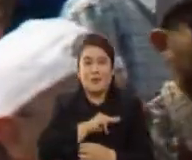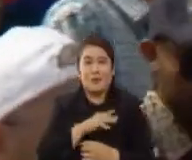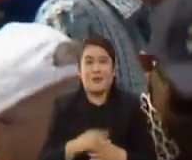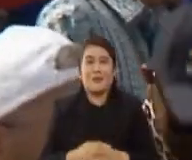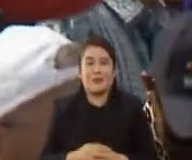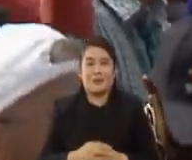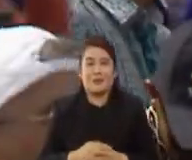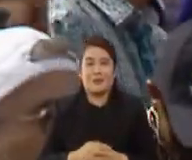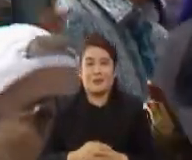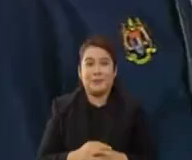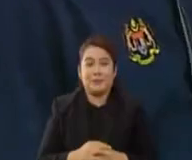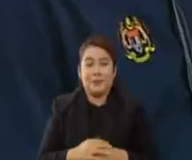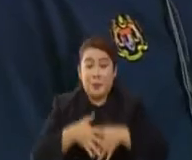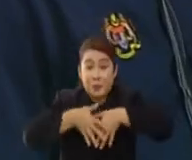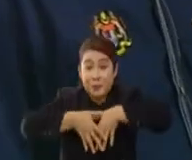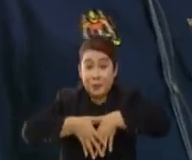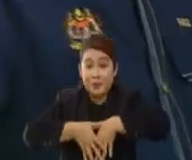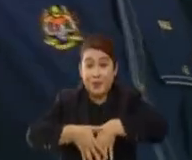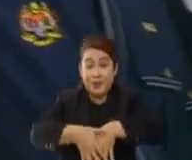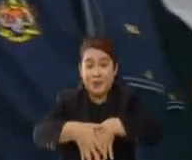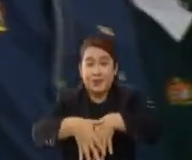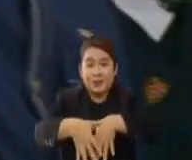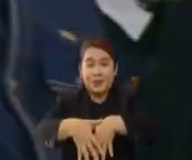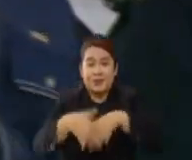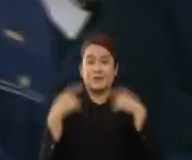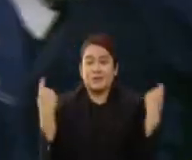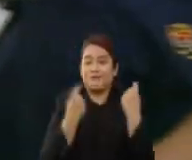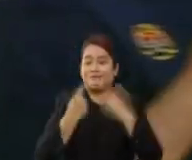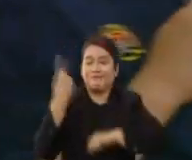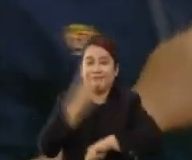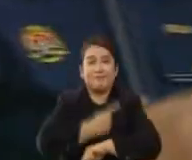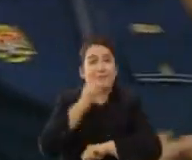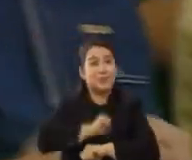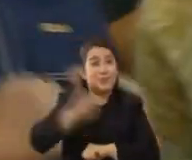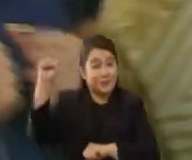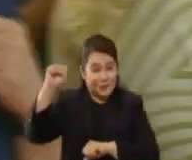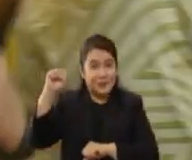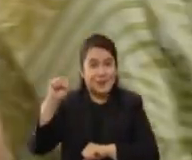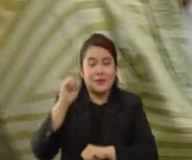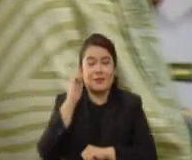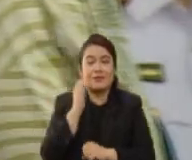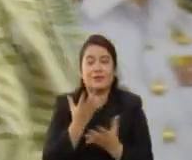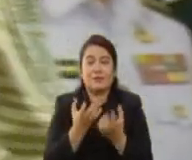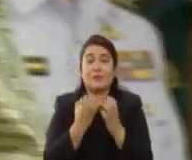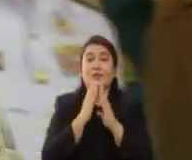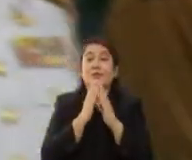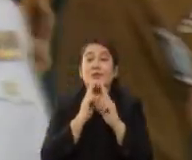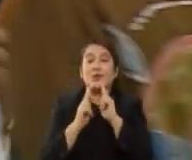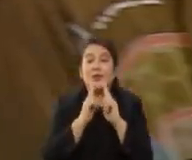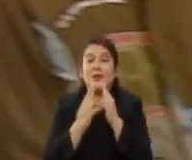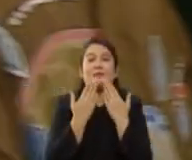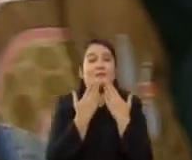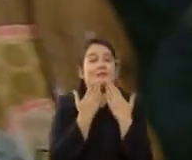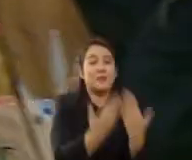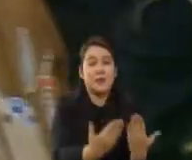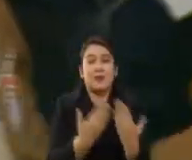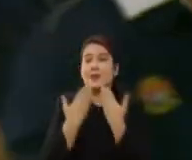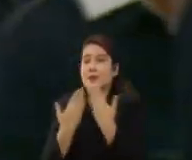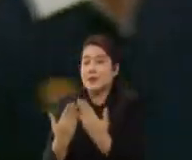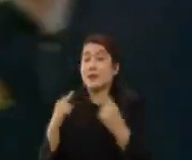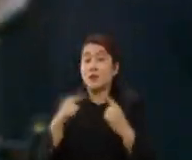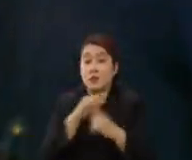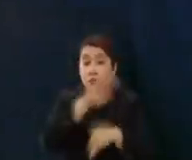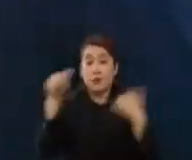Jawatankuasa Indo, acara pembarisan dan perarakan sambutan Hari Kebangsaan ingin merakamkan ucapan penghargaan dan terima kasih kepada